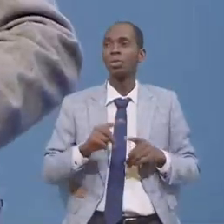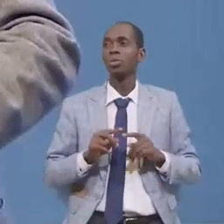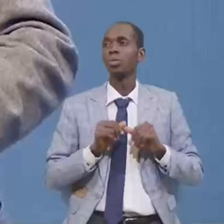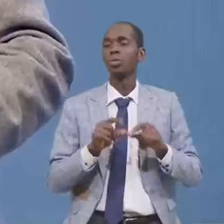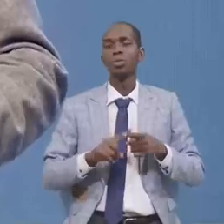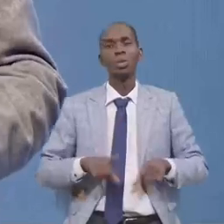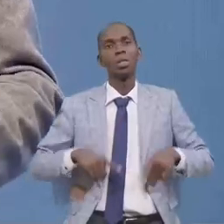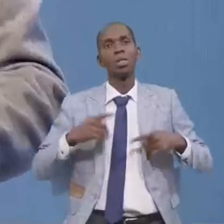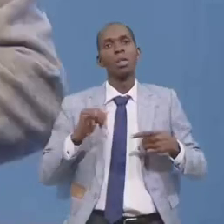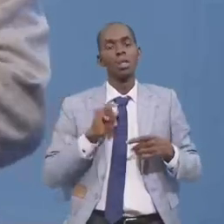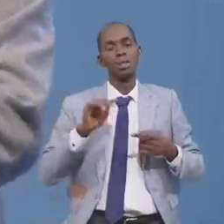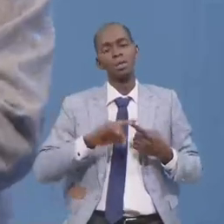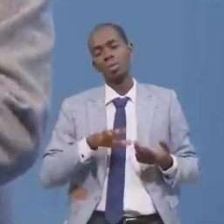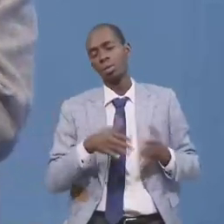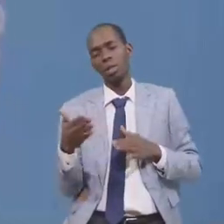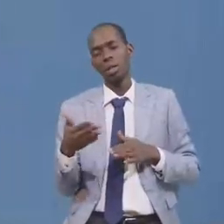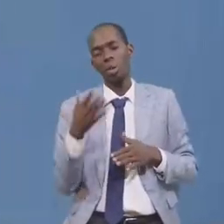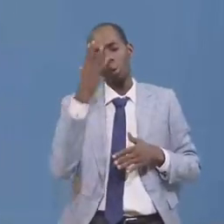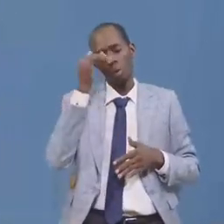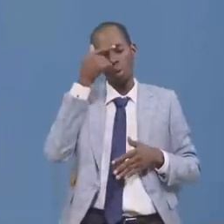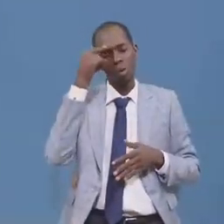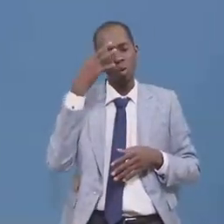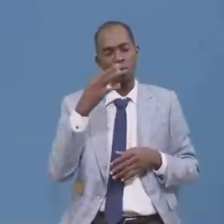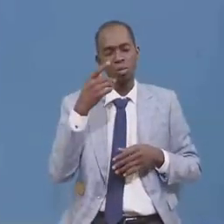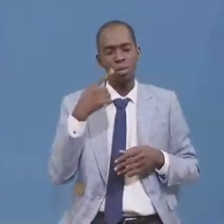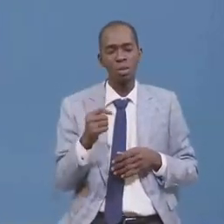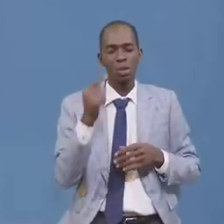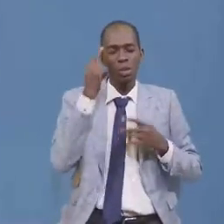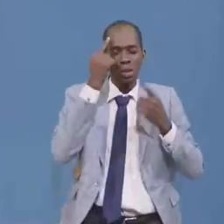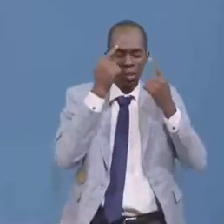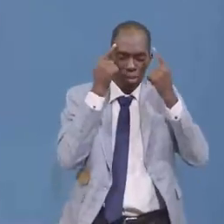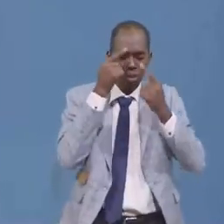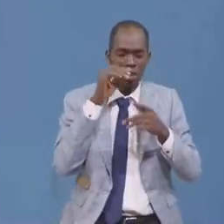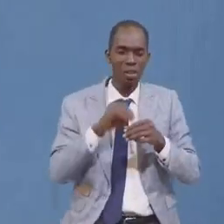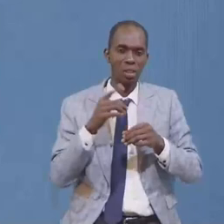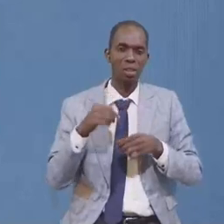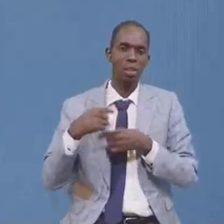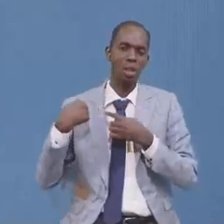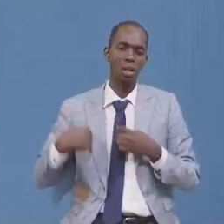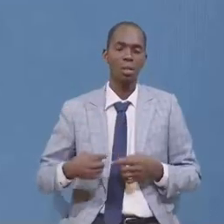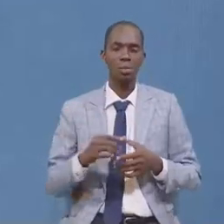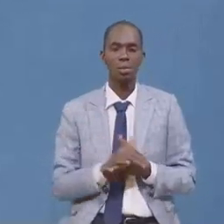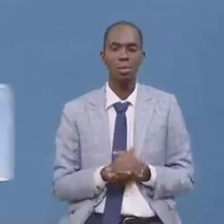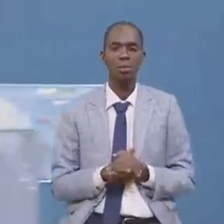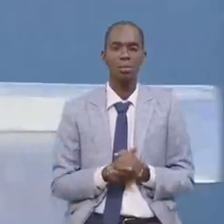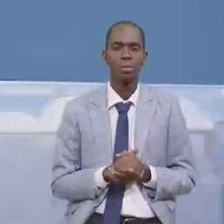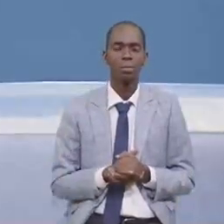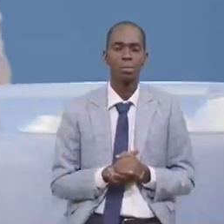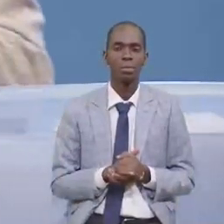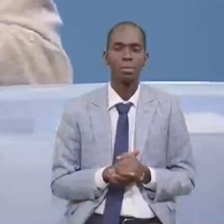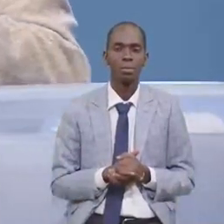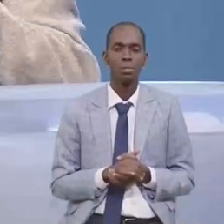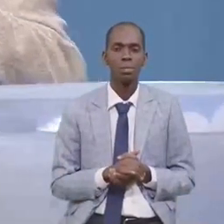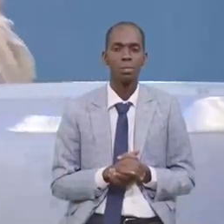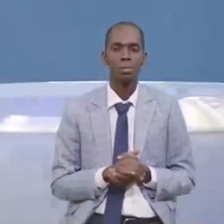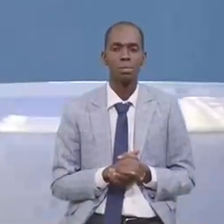Qu'est-ce qui décourage un homme au point qu'il se dise que ce n'est plus la peine de vivre et il commet le suicide? Ce sont les pensées du cœur.